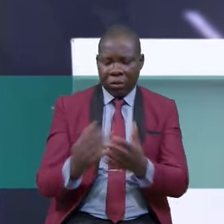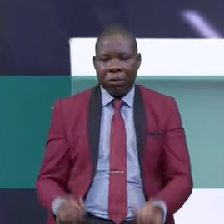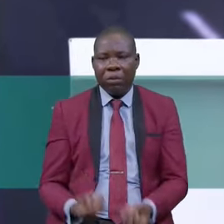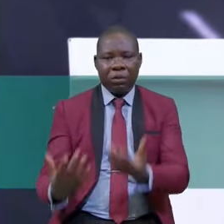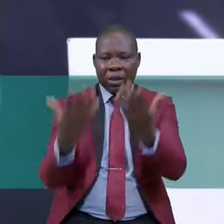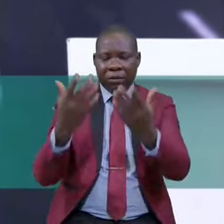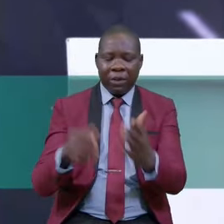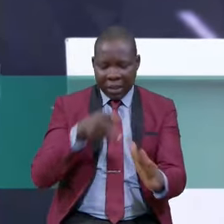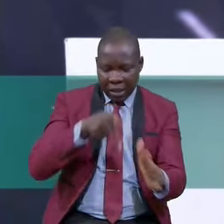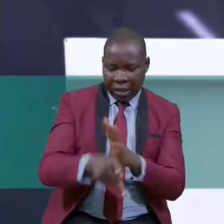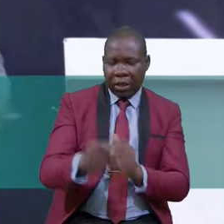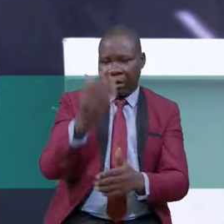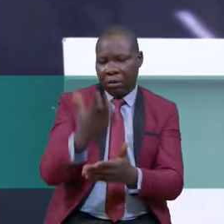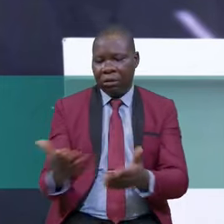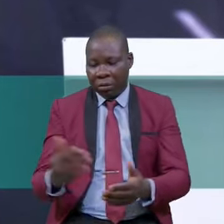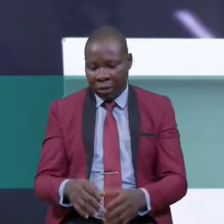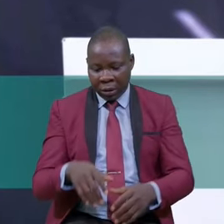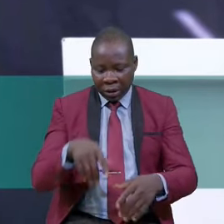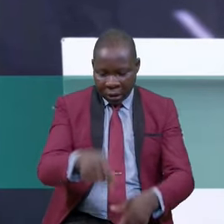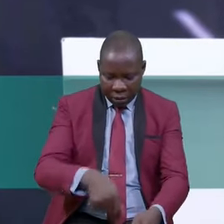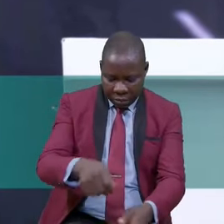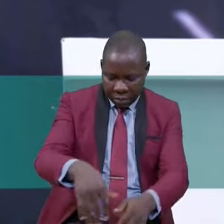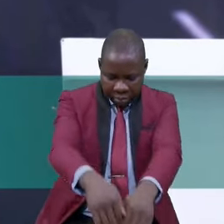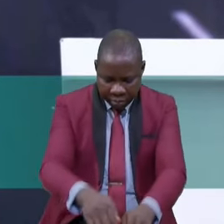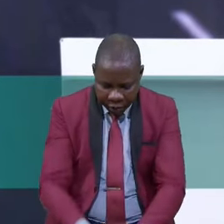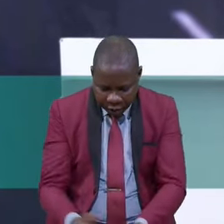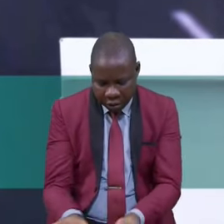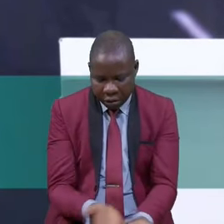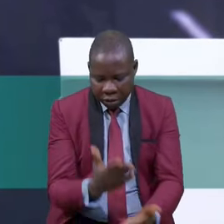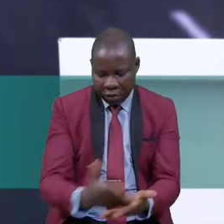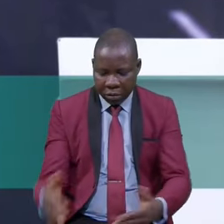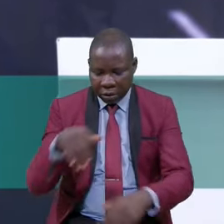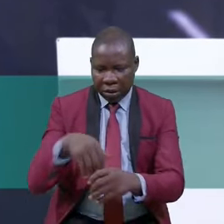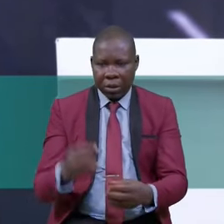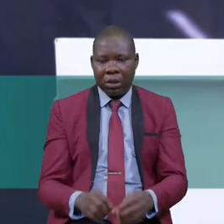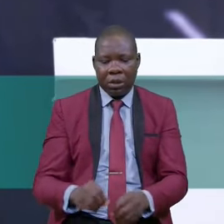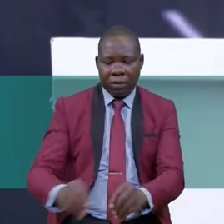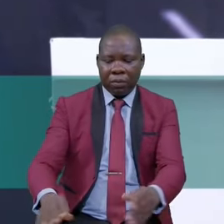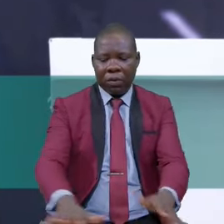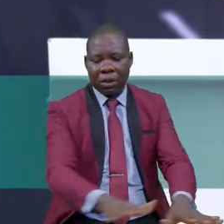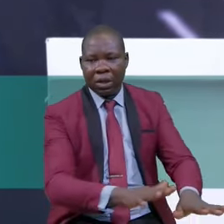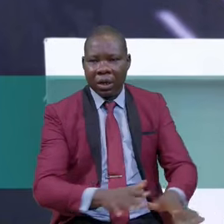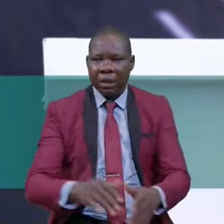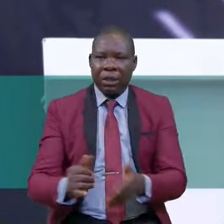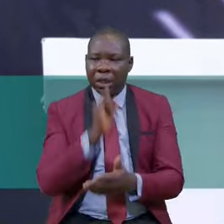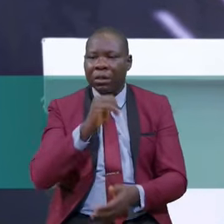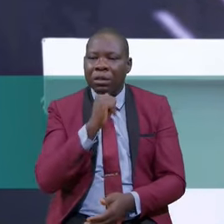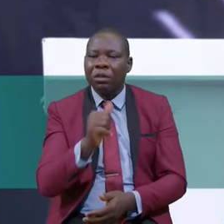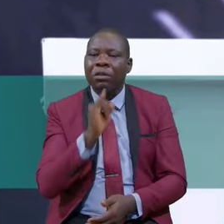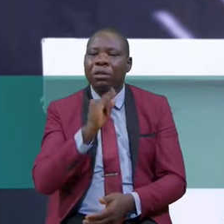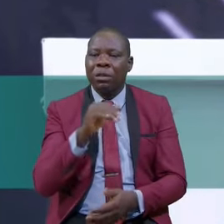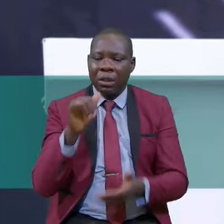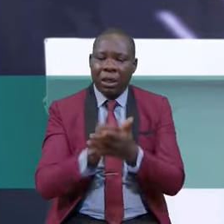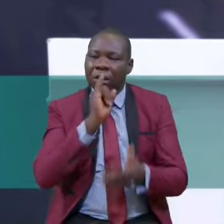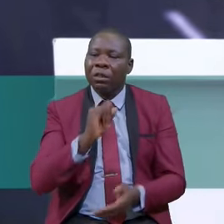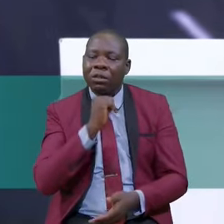il faut creuser par terre, il faut enterrer quelque chose là et couvre ça. Ça ne vient pas de Dieu, ça ne vient pas du Saint-Esprit, ça